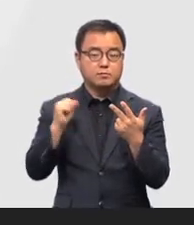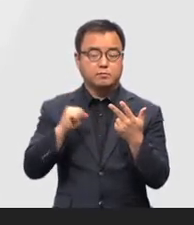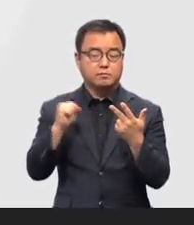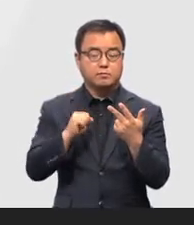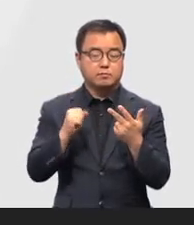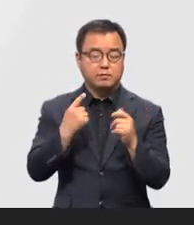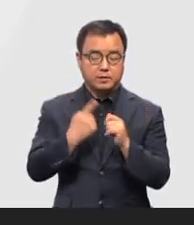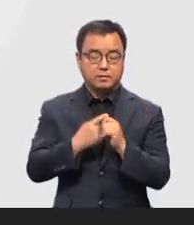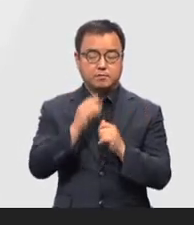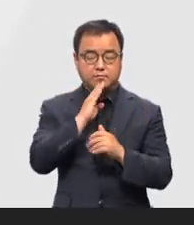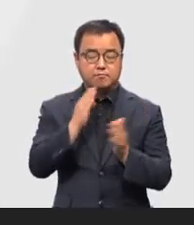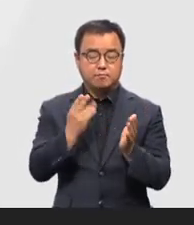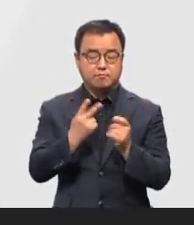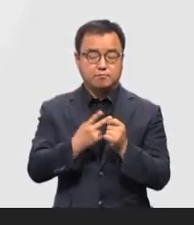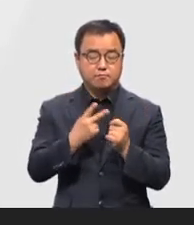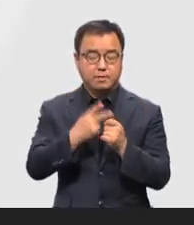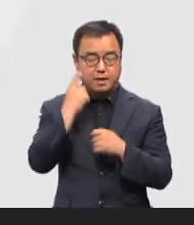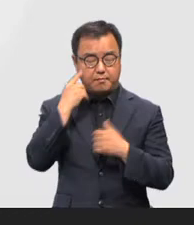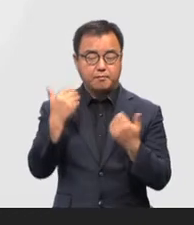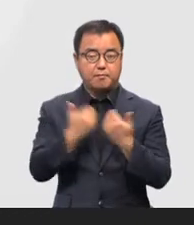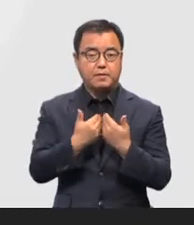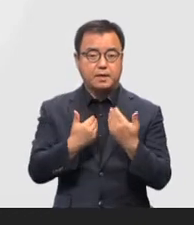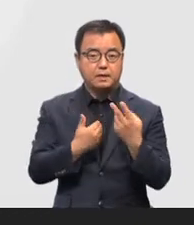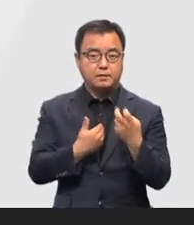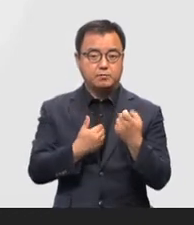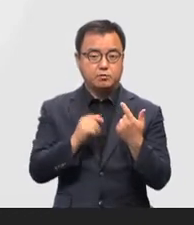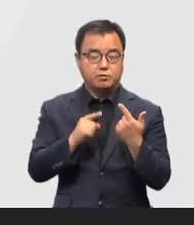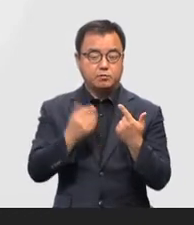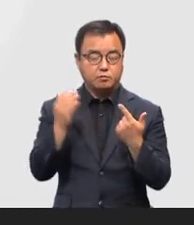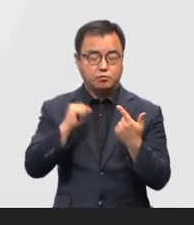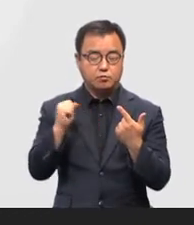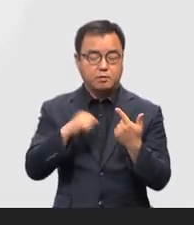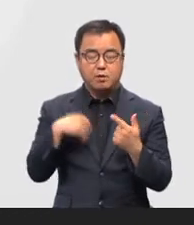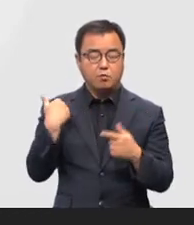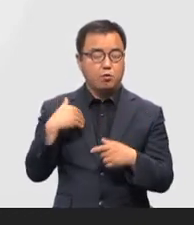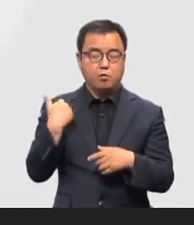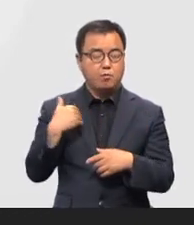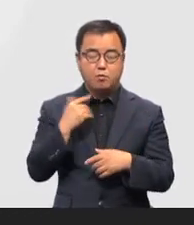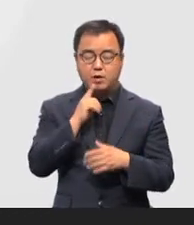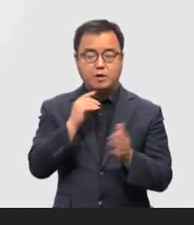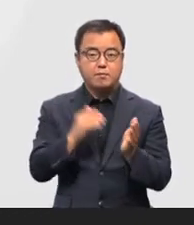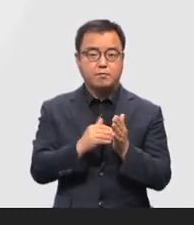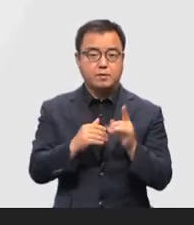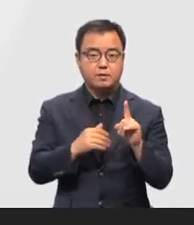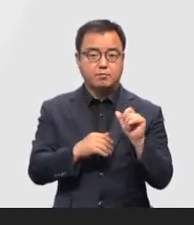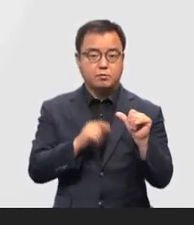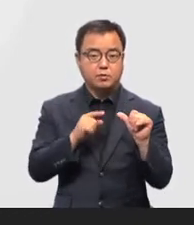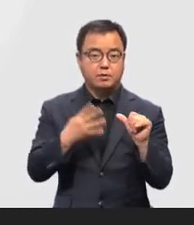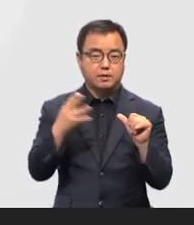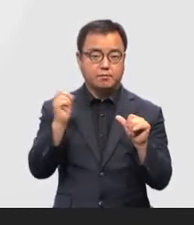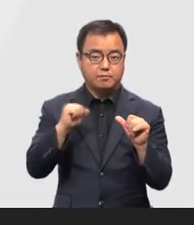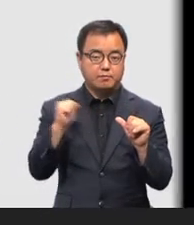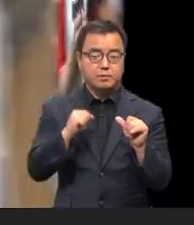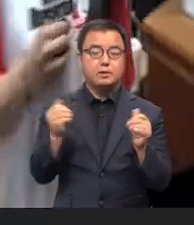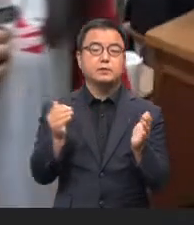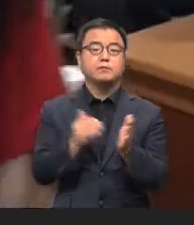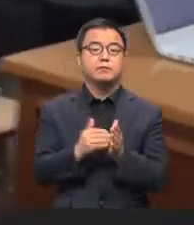많았고 반대한다가 26.9%, 모르겠다가 15.4%를 차지했습니다.